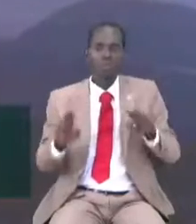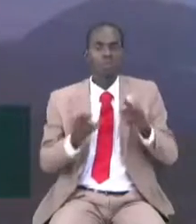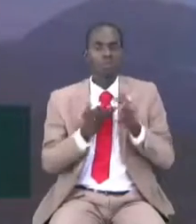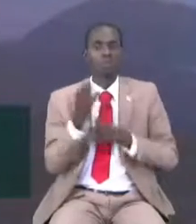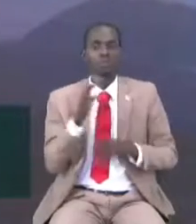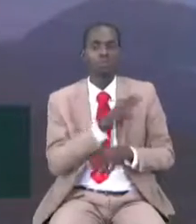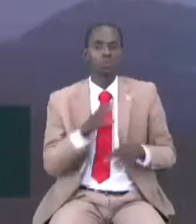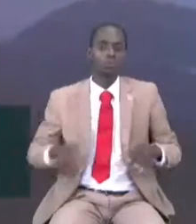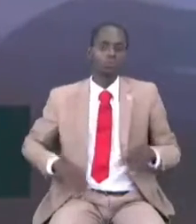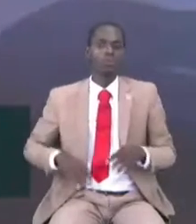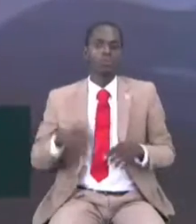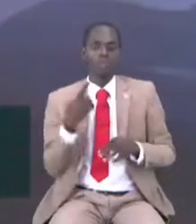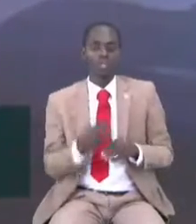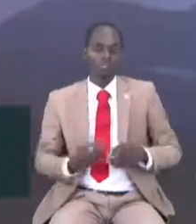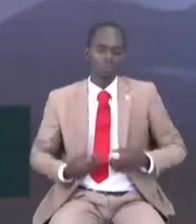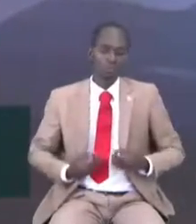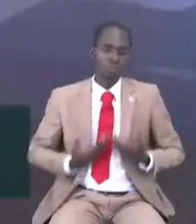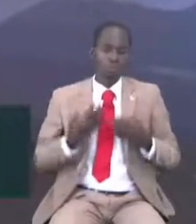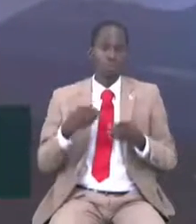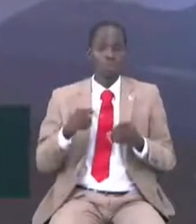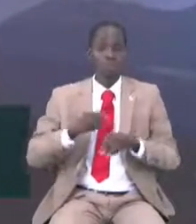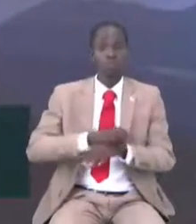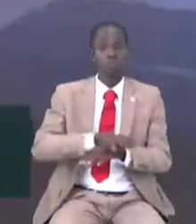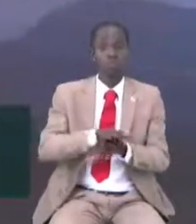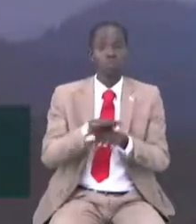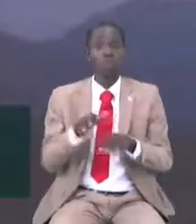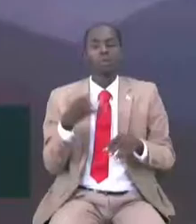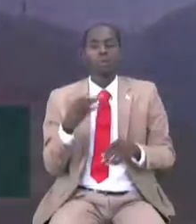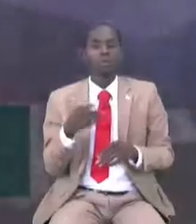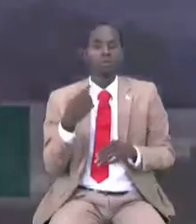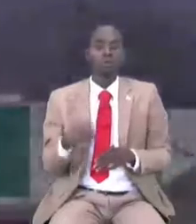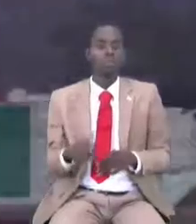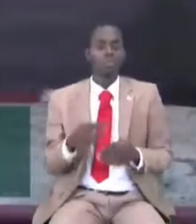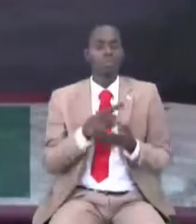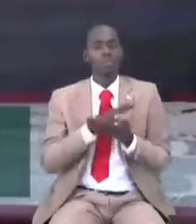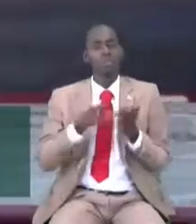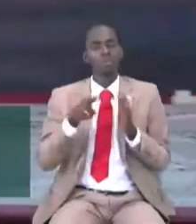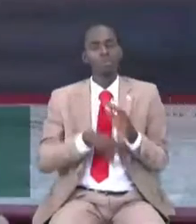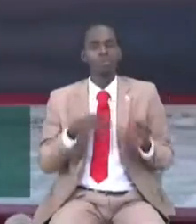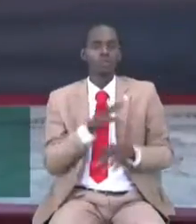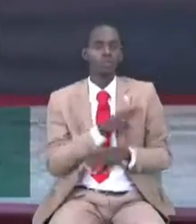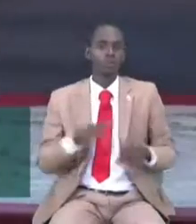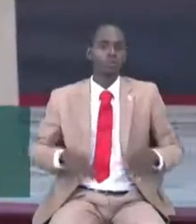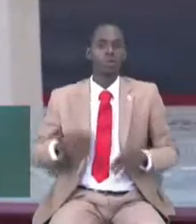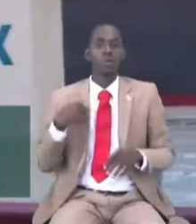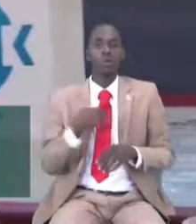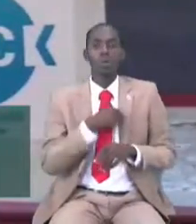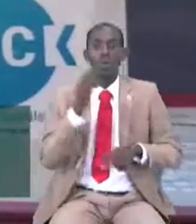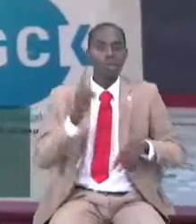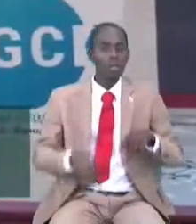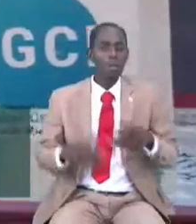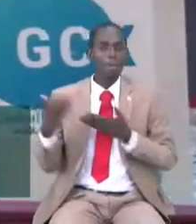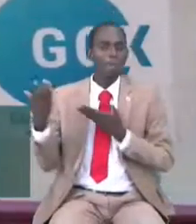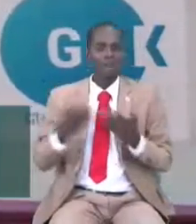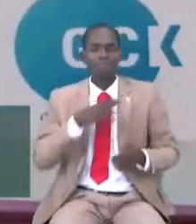Imputé avec l'innocence à travers Christ. C'est notre salut. On ne peut pas amener les vêtements saillés, les vêtements